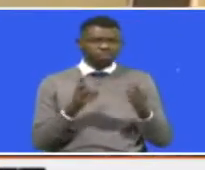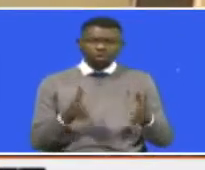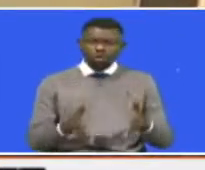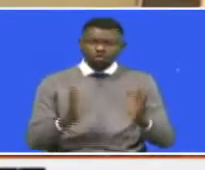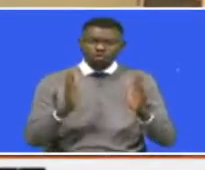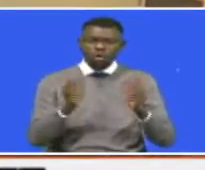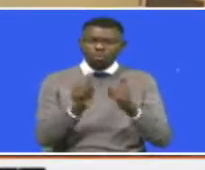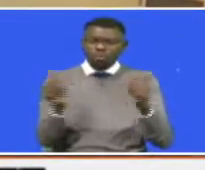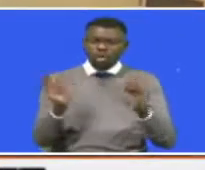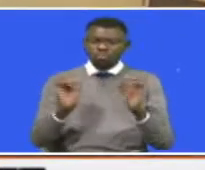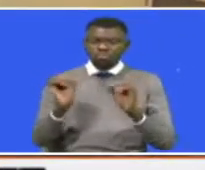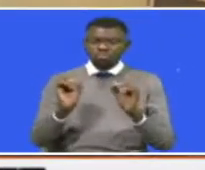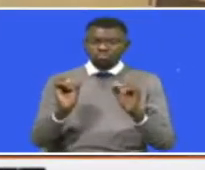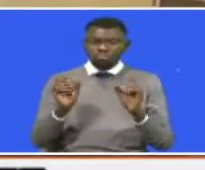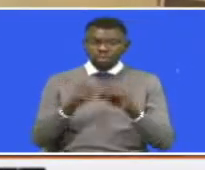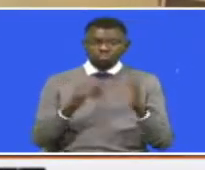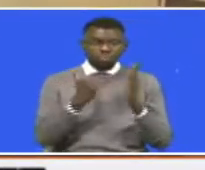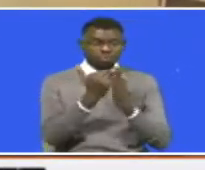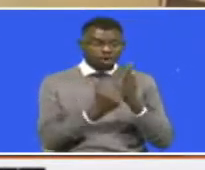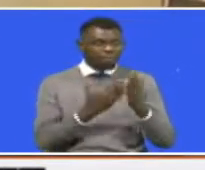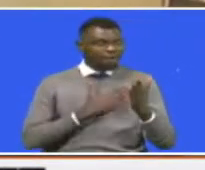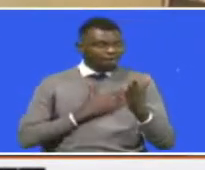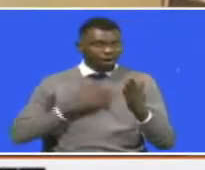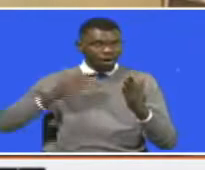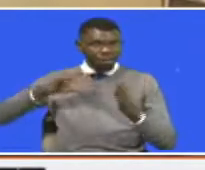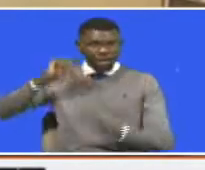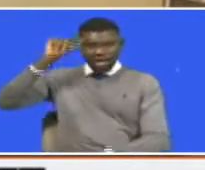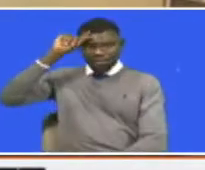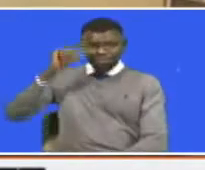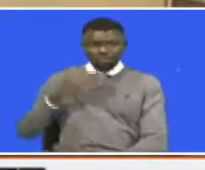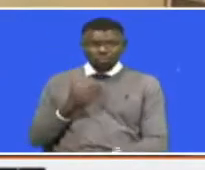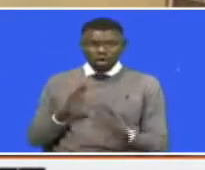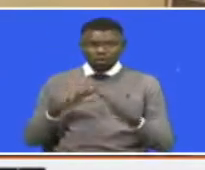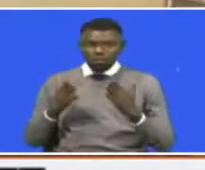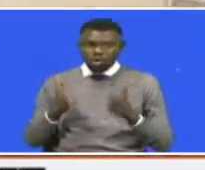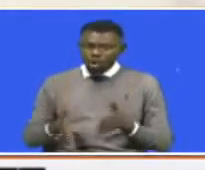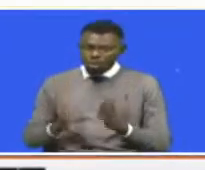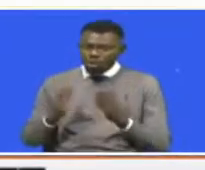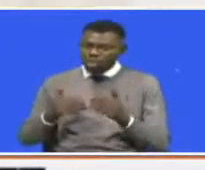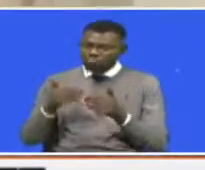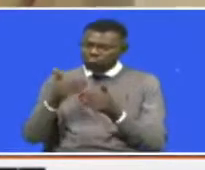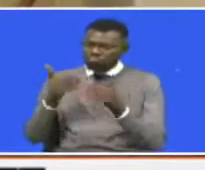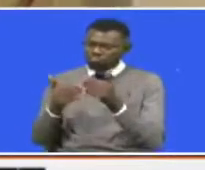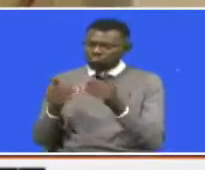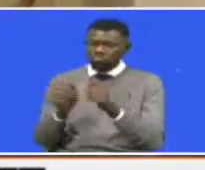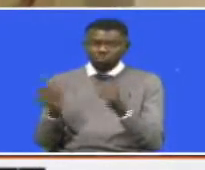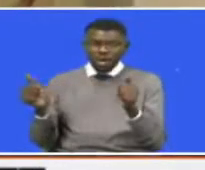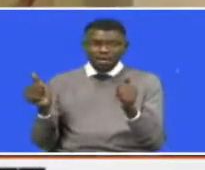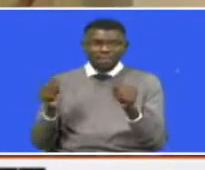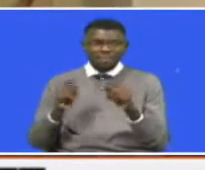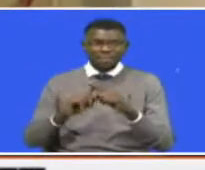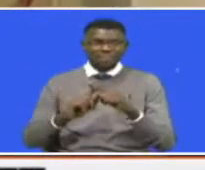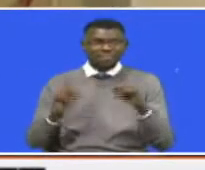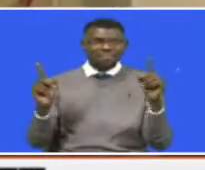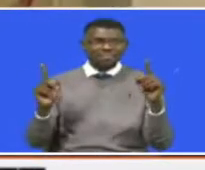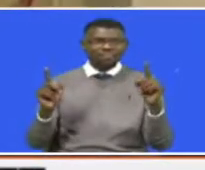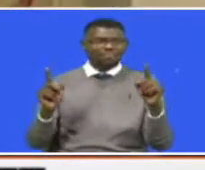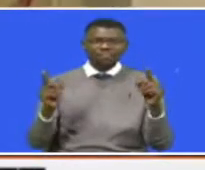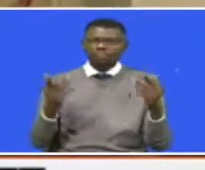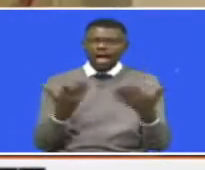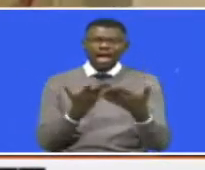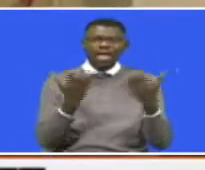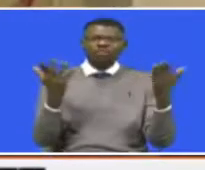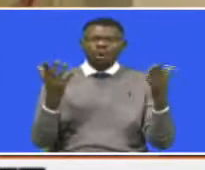barabara, na katika mipango yetu ya serikali tutahakikisha kwamba tunaona barabara za kwenda huko. Sitaki kusema kuwa kila mahali ambapo